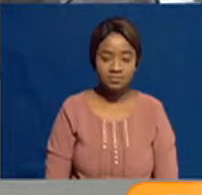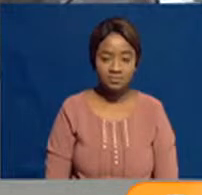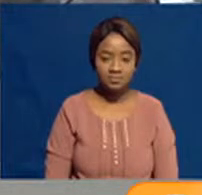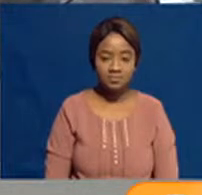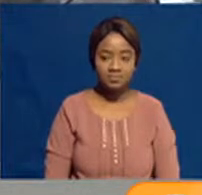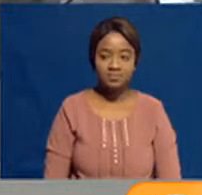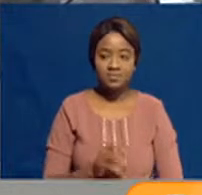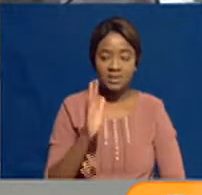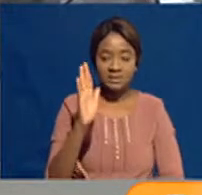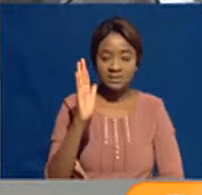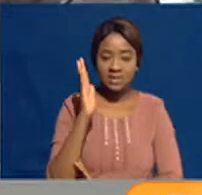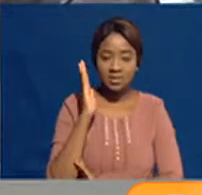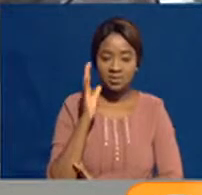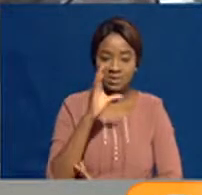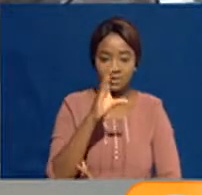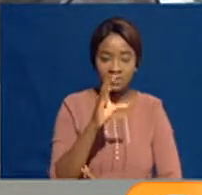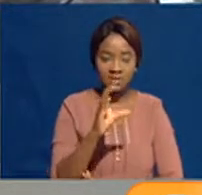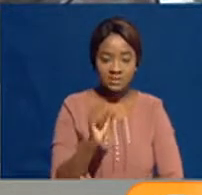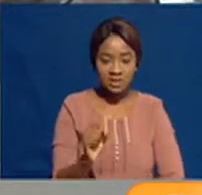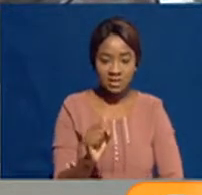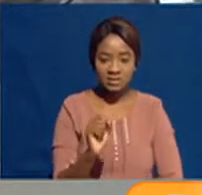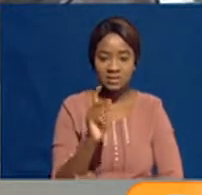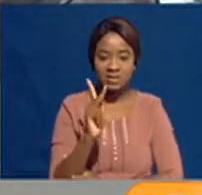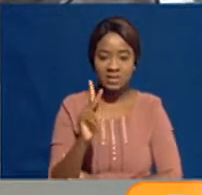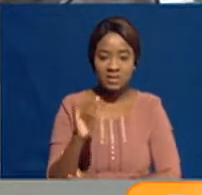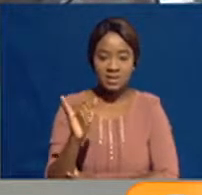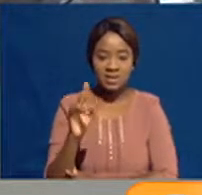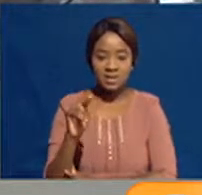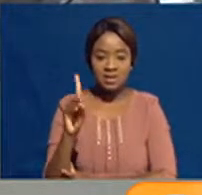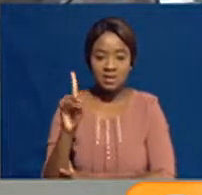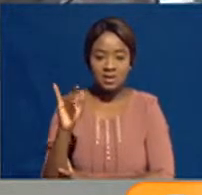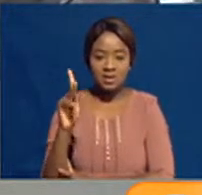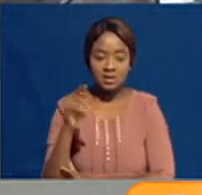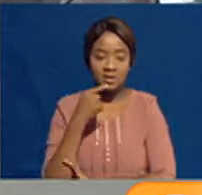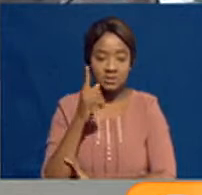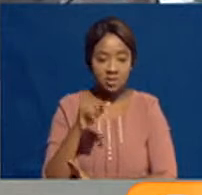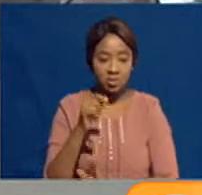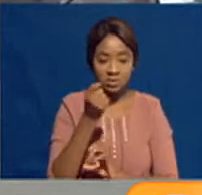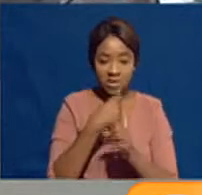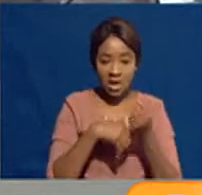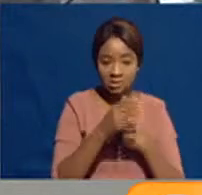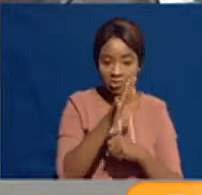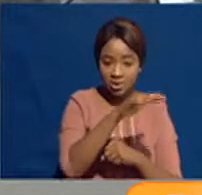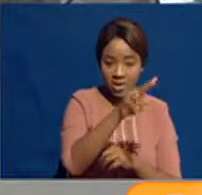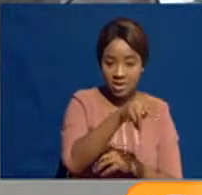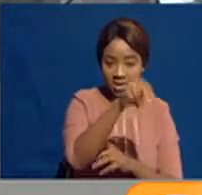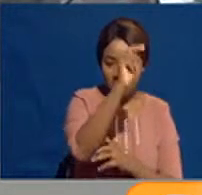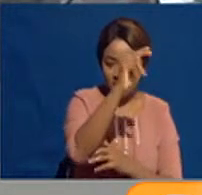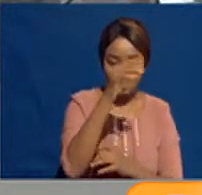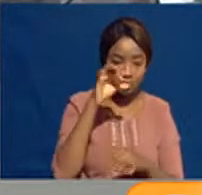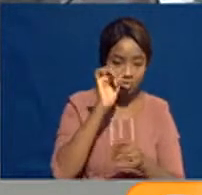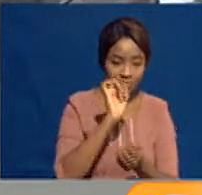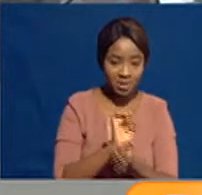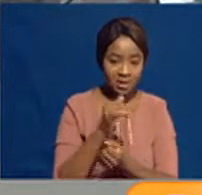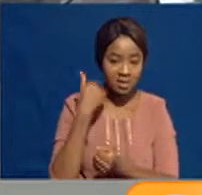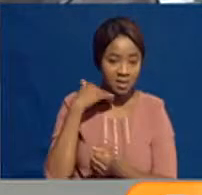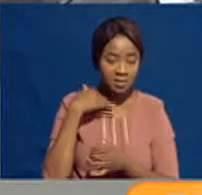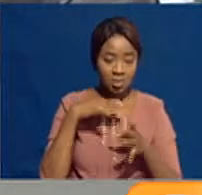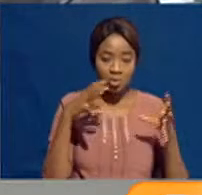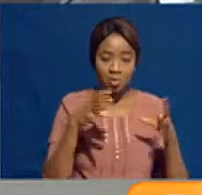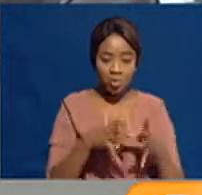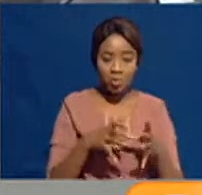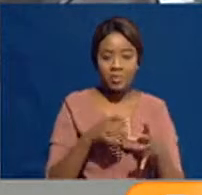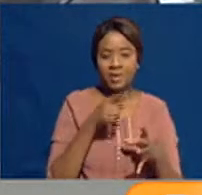usalama wa ndani Profesa Kithure Kindiki ametetea operesheni inayoendelea ya kuwasaka na kuwanasa majangili wanaowahangaisha